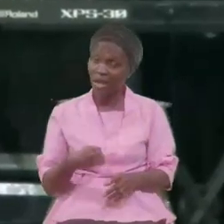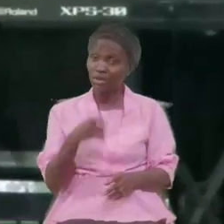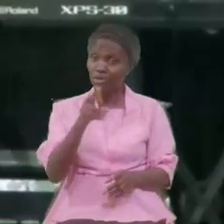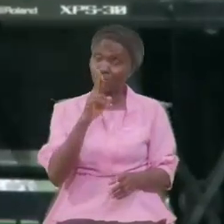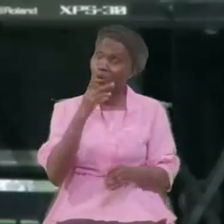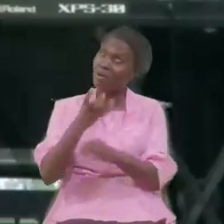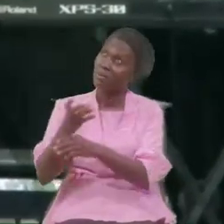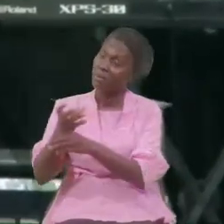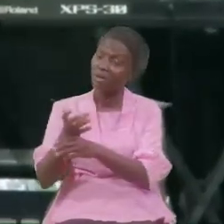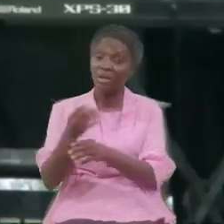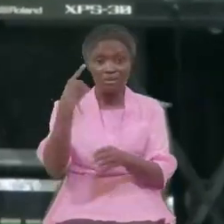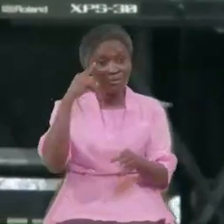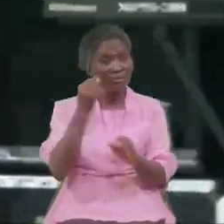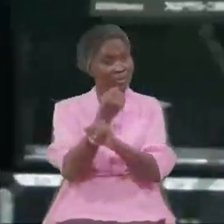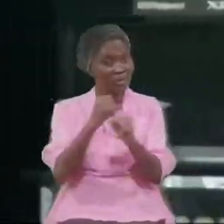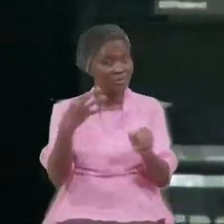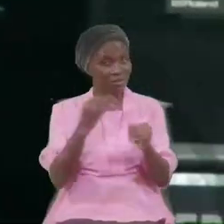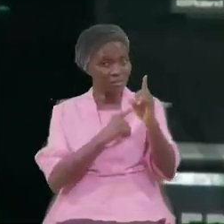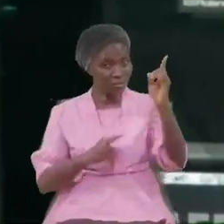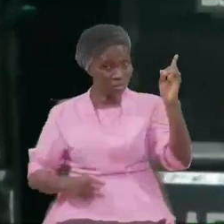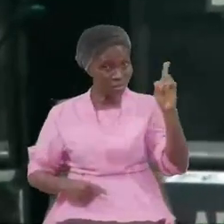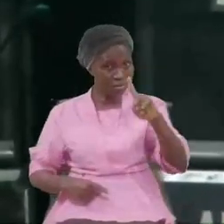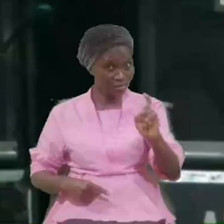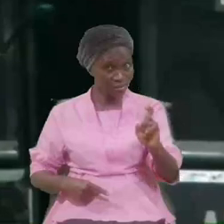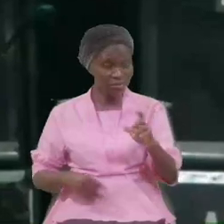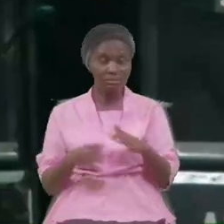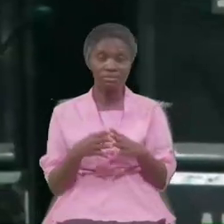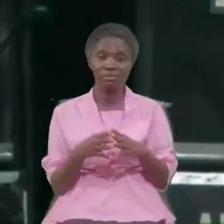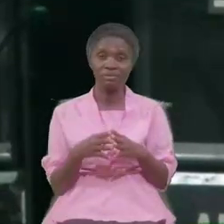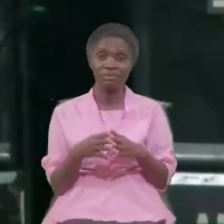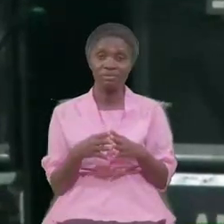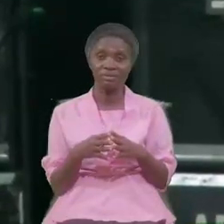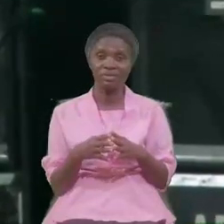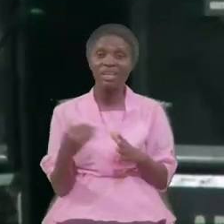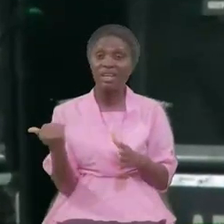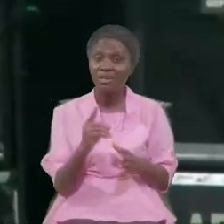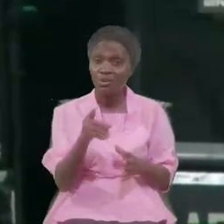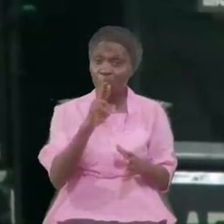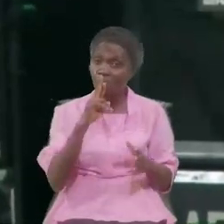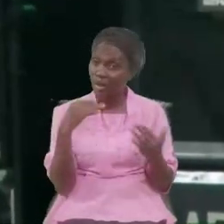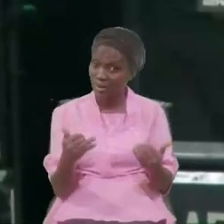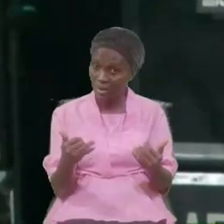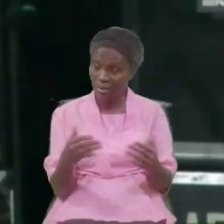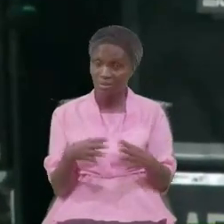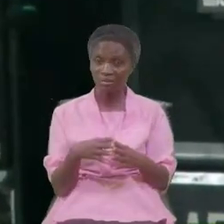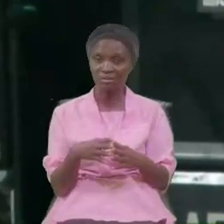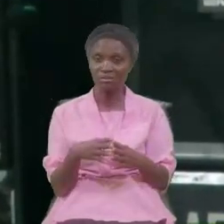Vous êtes là, c'est vous qui suppliez, qui demandez le salut du Seigneur. Où que vous